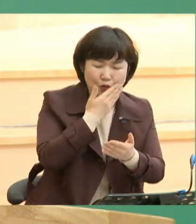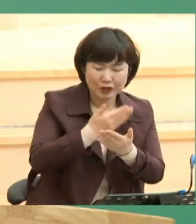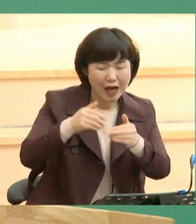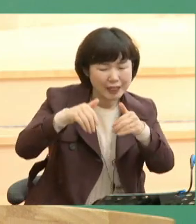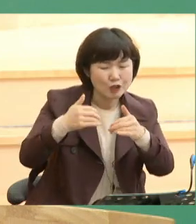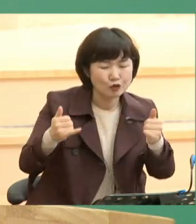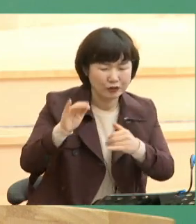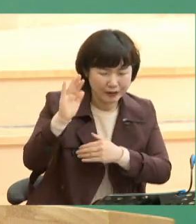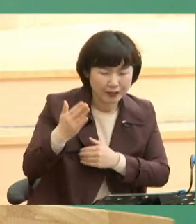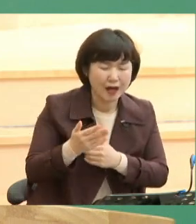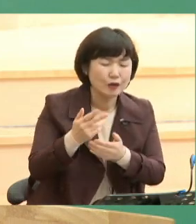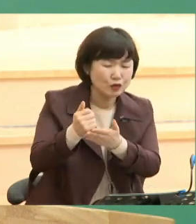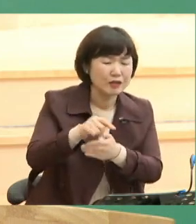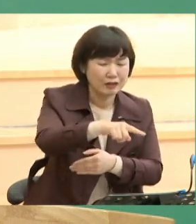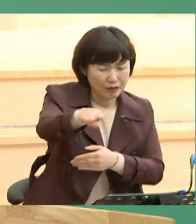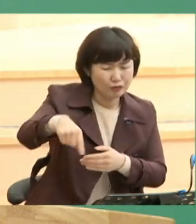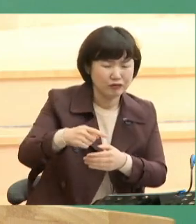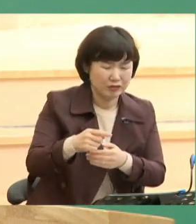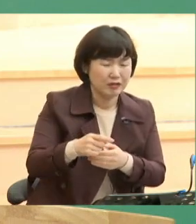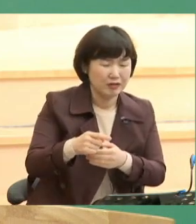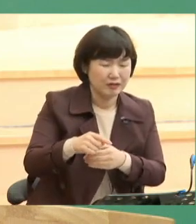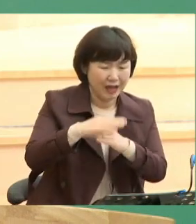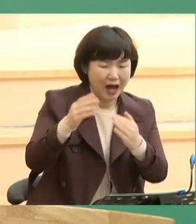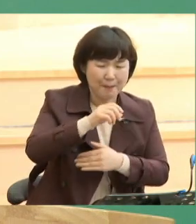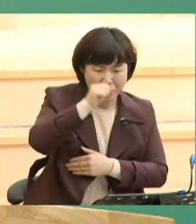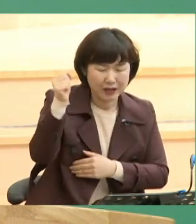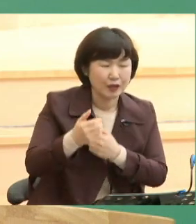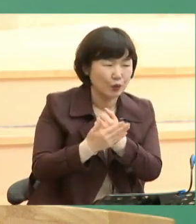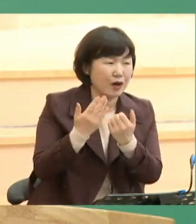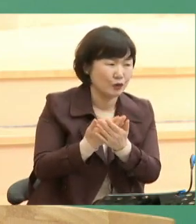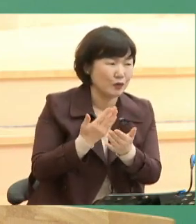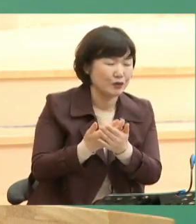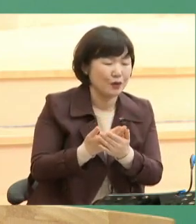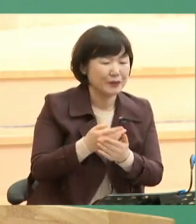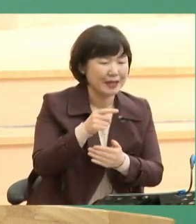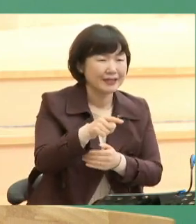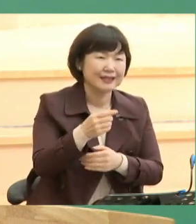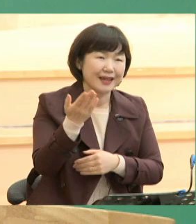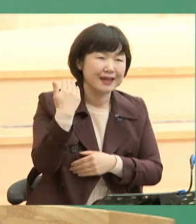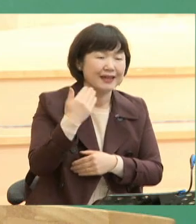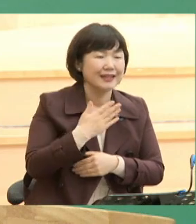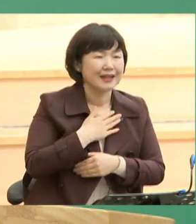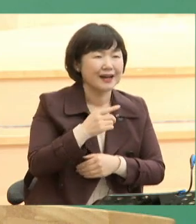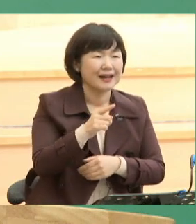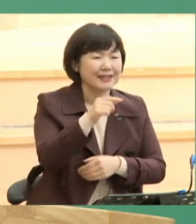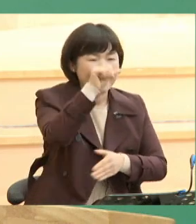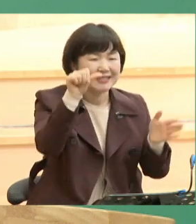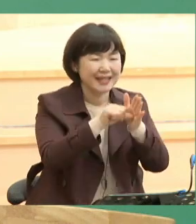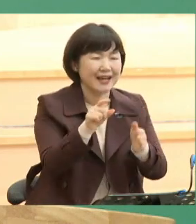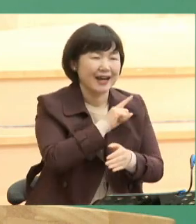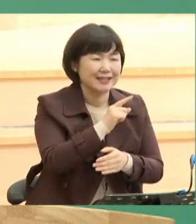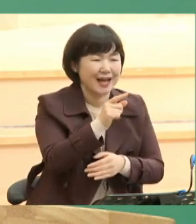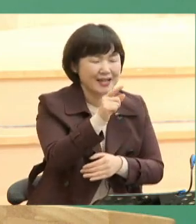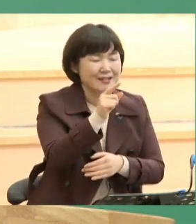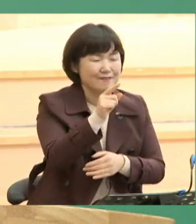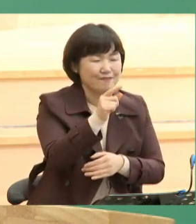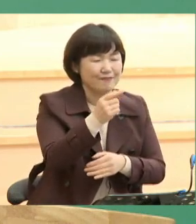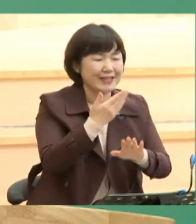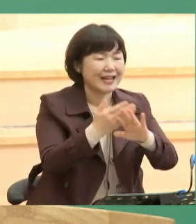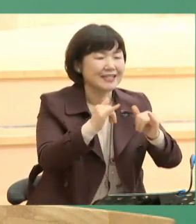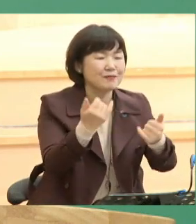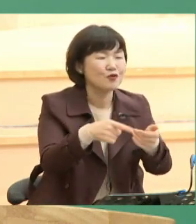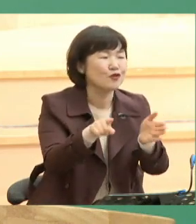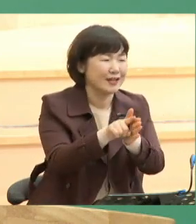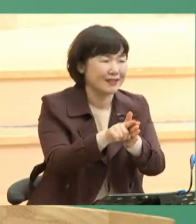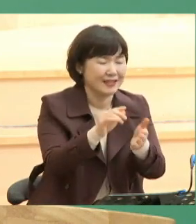있도록 주님여 쳐 분들이 붙도록 하여 주시옵소서 제 생애에 가장 이타적인 기도로 올려드렸어요 어떤분은 그런